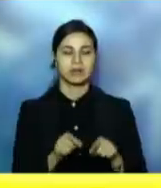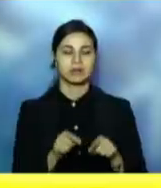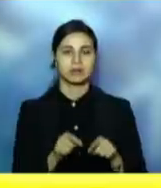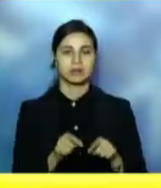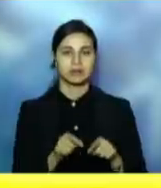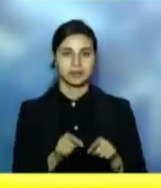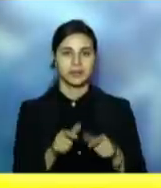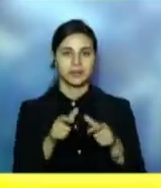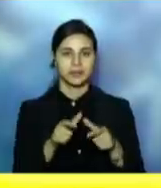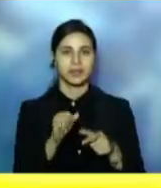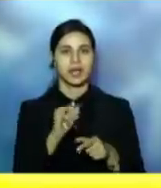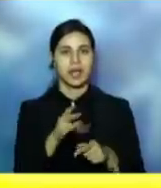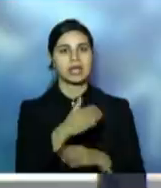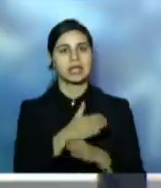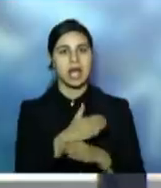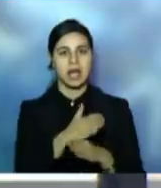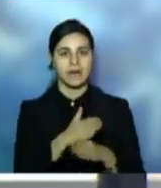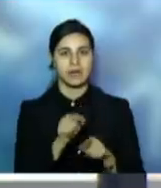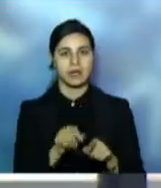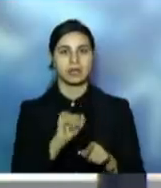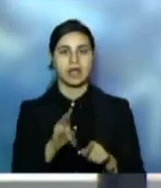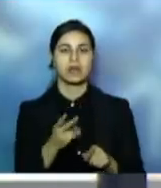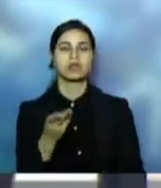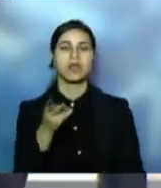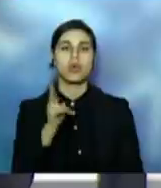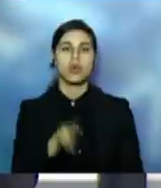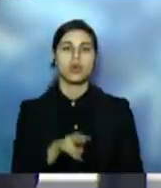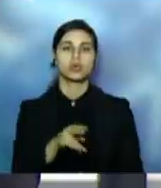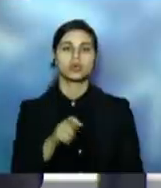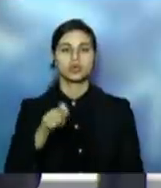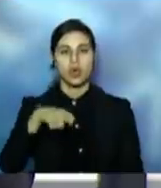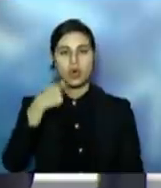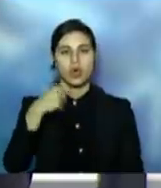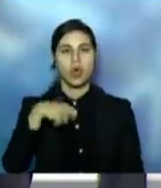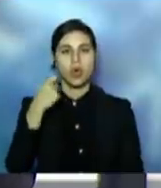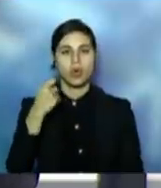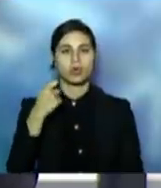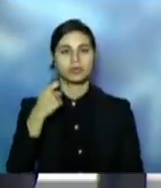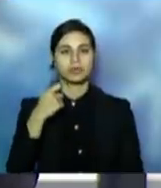პურის ეს ნაჭერი ან ბლითის ნახევარი, ან ორი სუფრის კოვზი